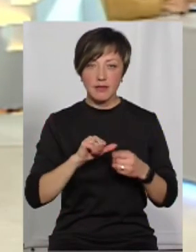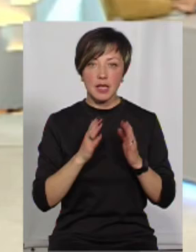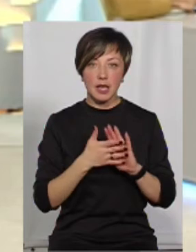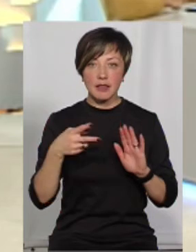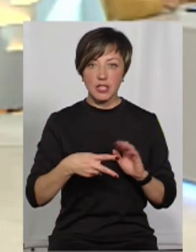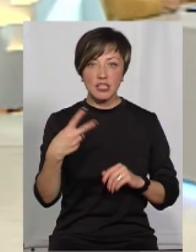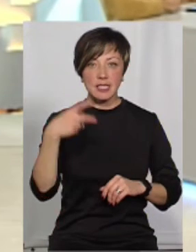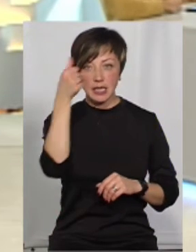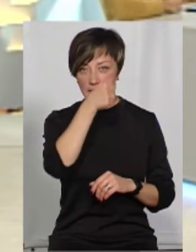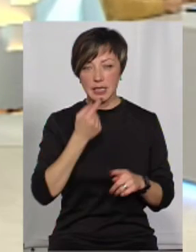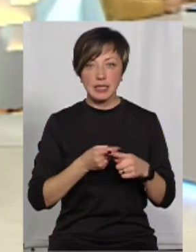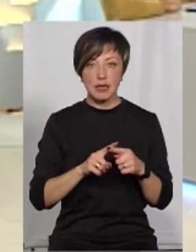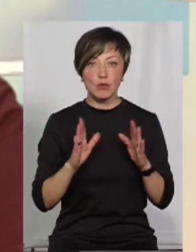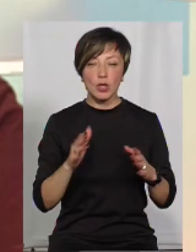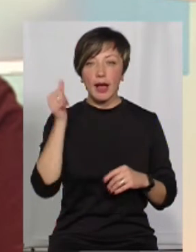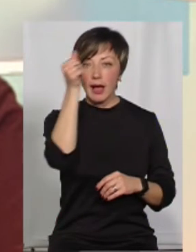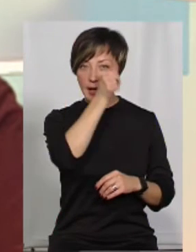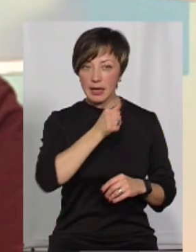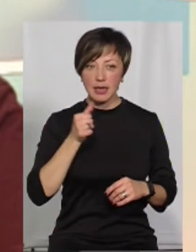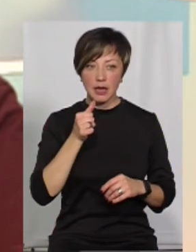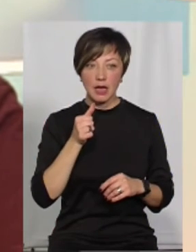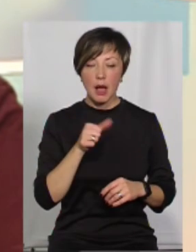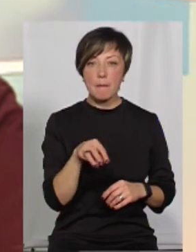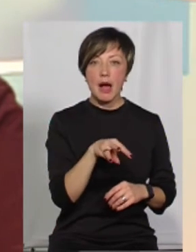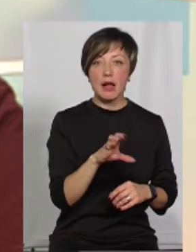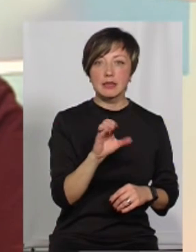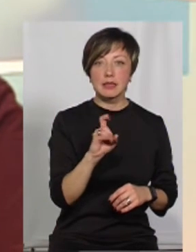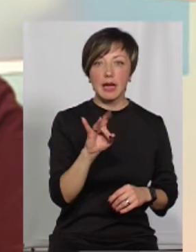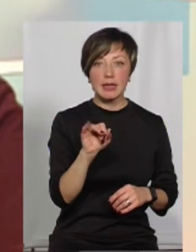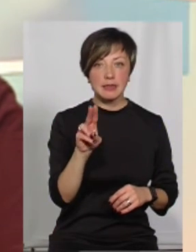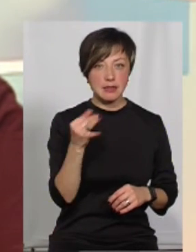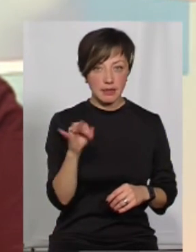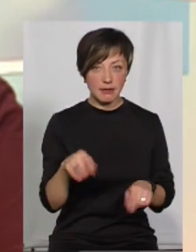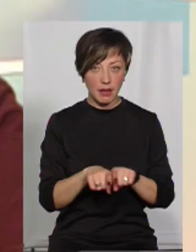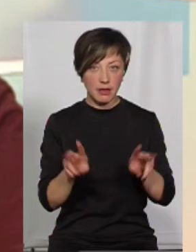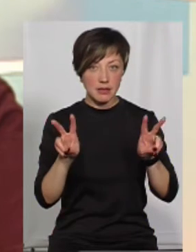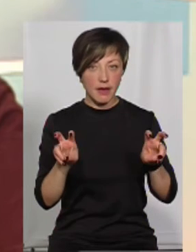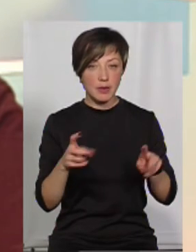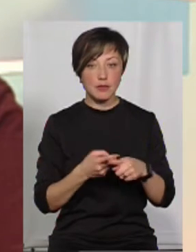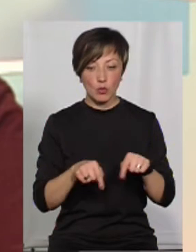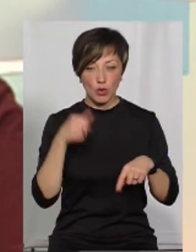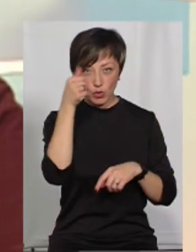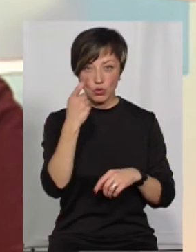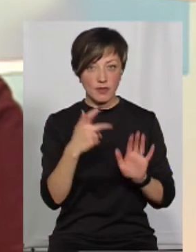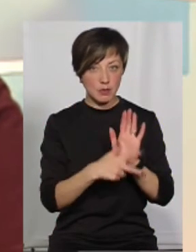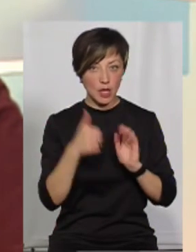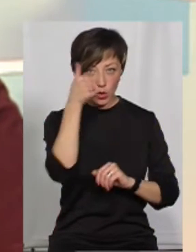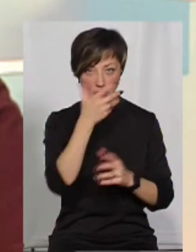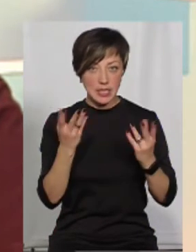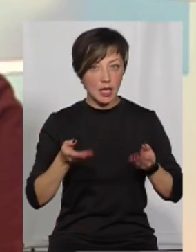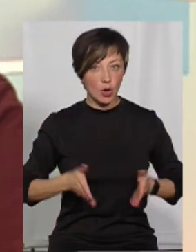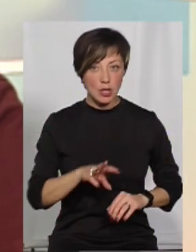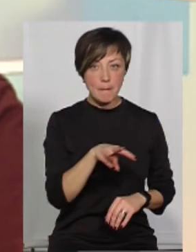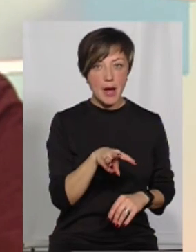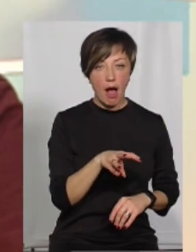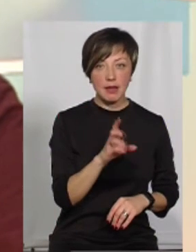Взагалі 2020 рік це буде рік Михайла Старицького, ми його називаємо так, тому що цьому році буде 180 років з дня